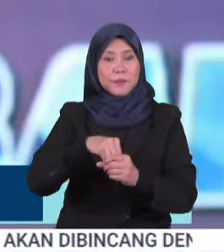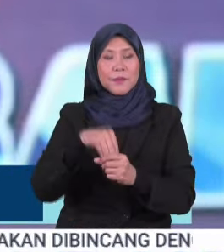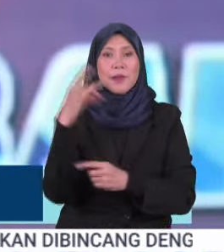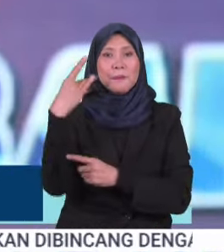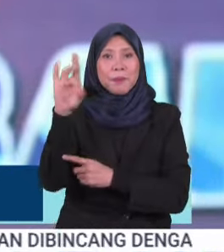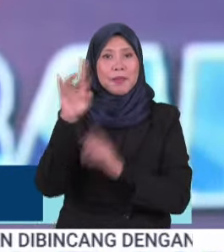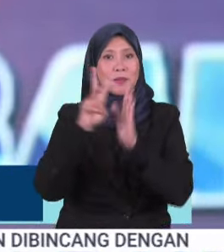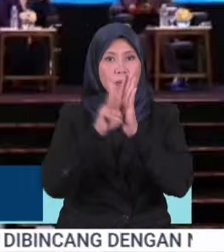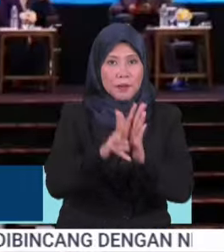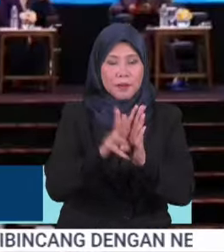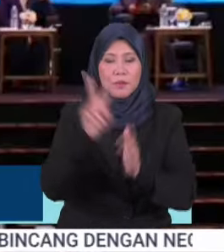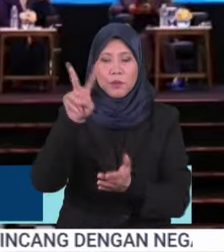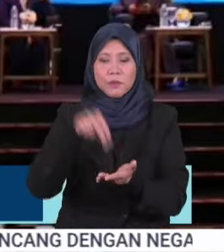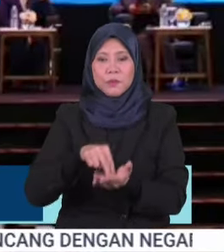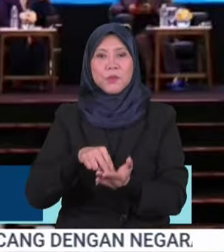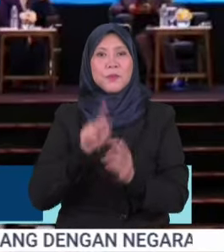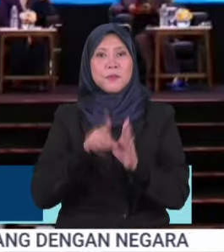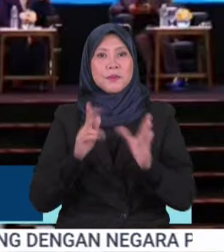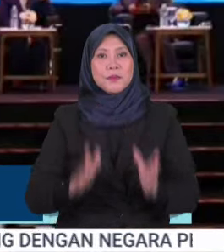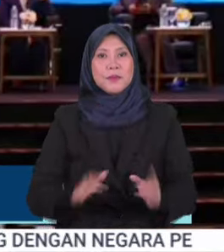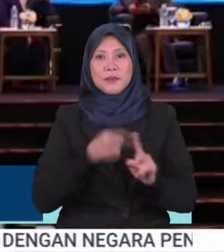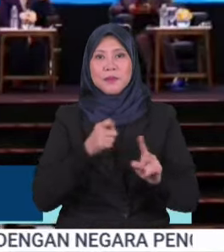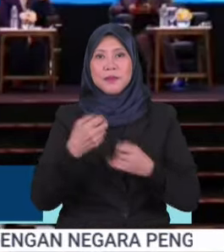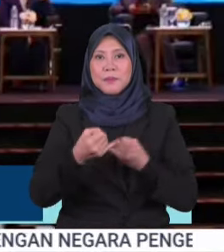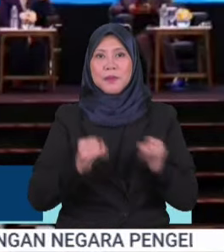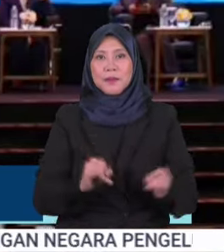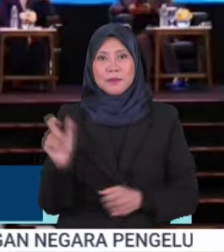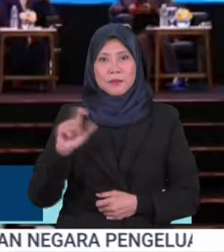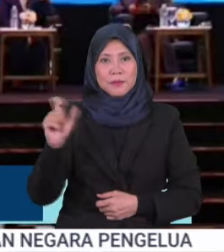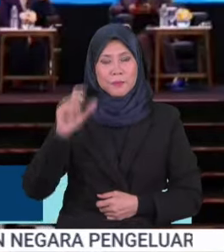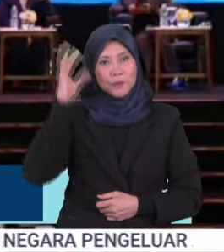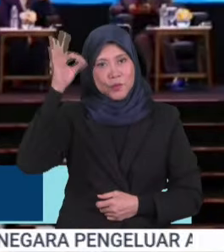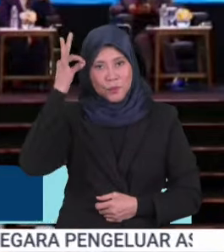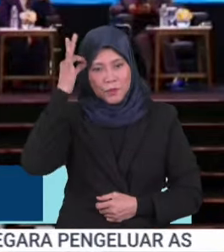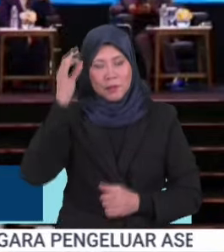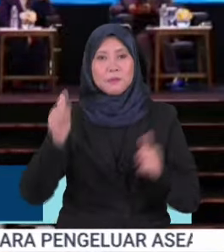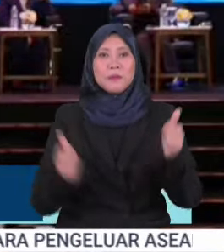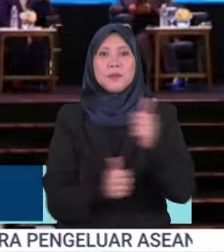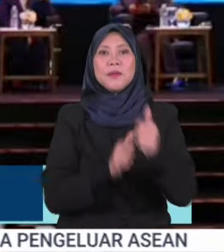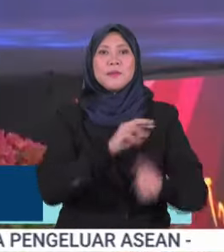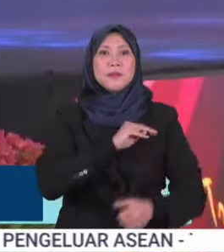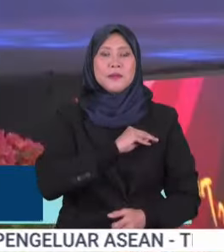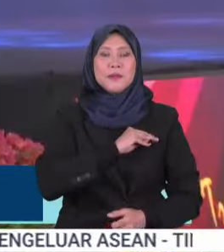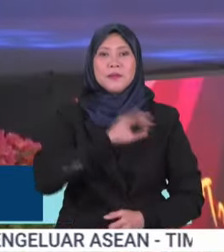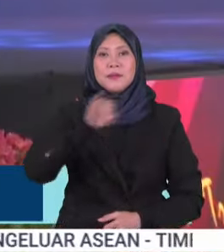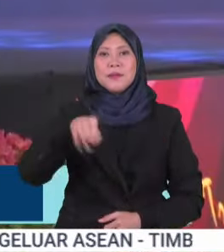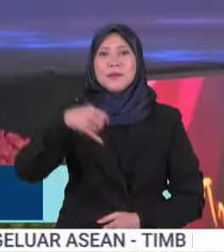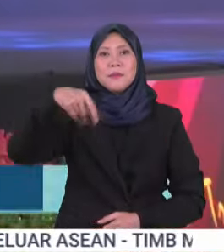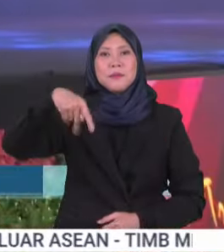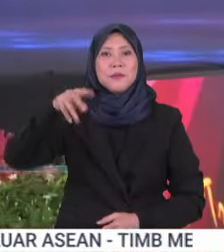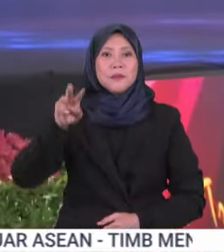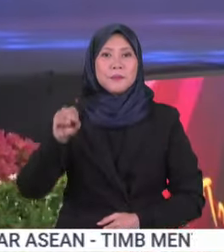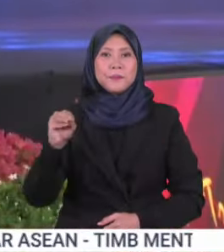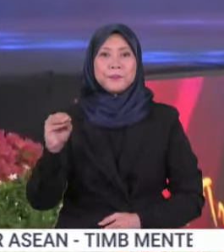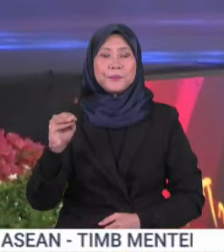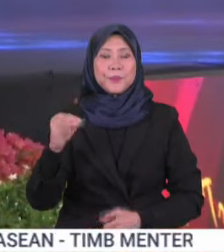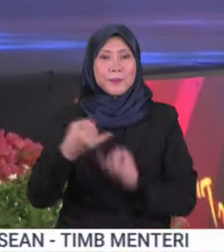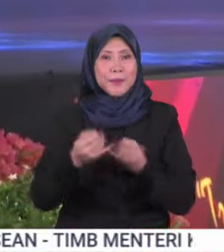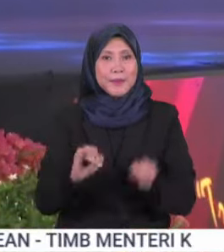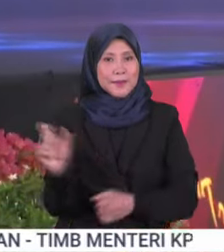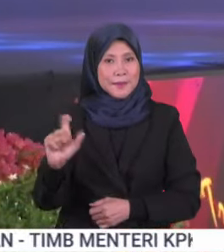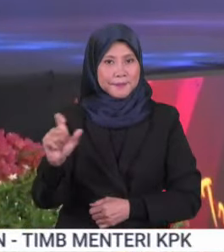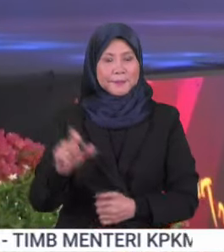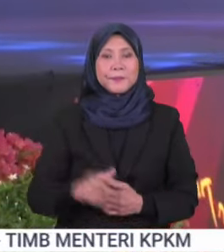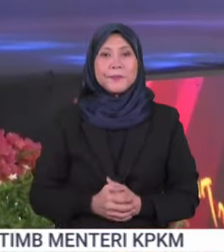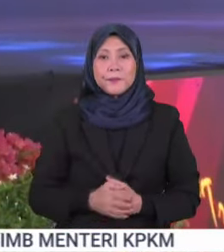18 kontinjen dengan 2,000 peserta dari agensi agama persekutuan di bawah seliaan Menteri di Jabatan Perdana Menteri Hal Ehwal Agama.